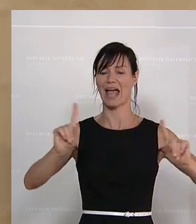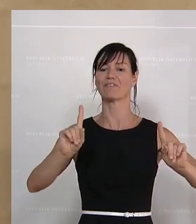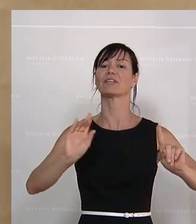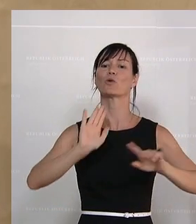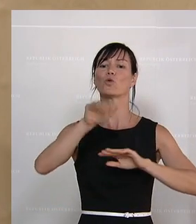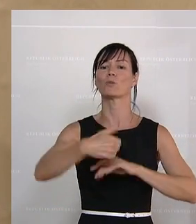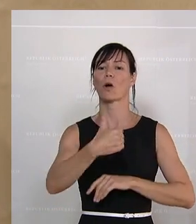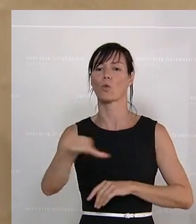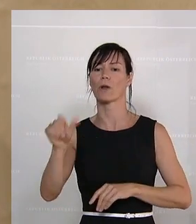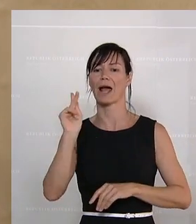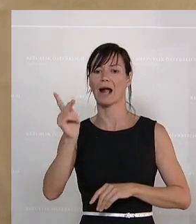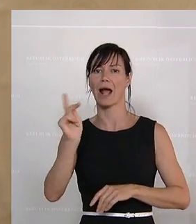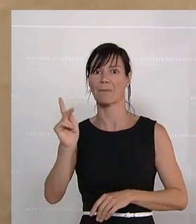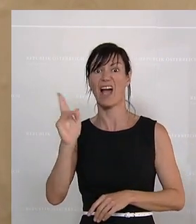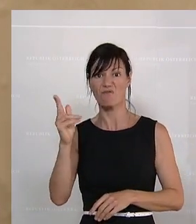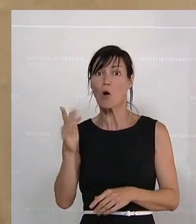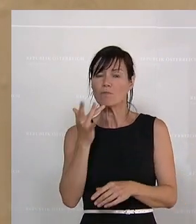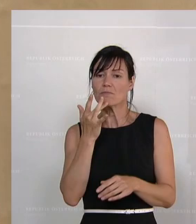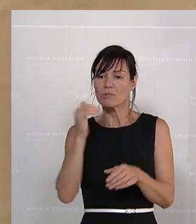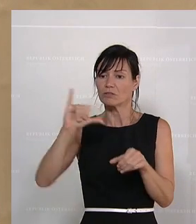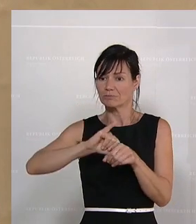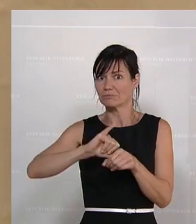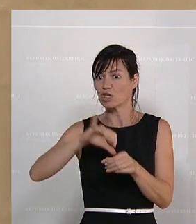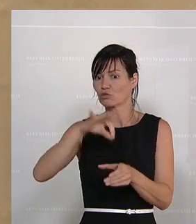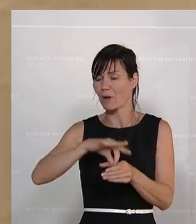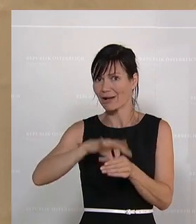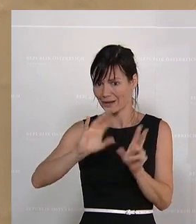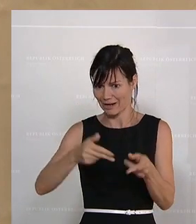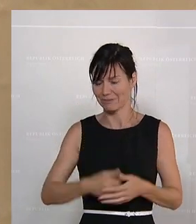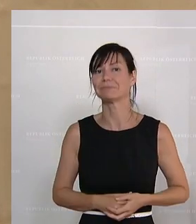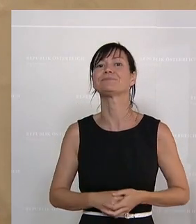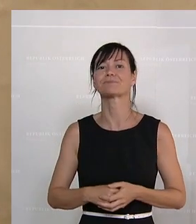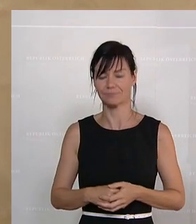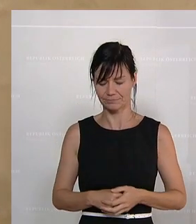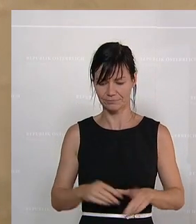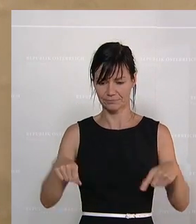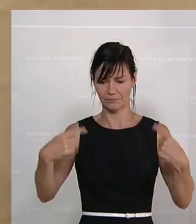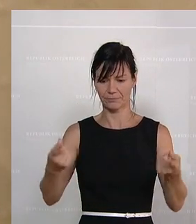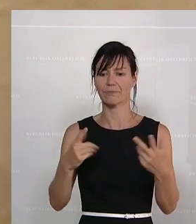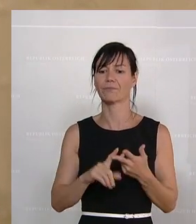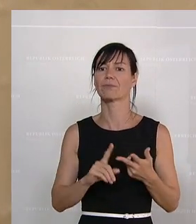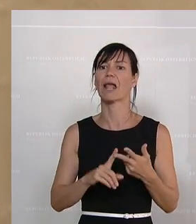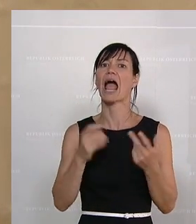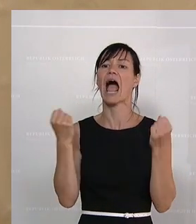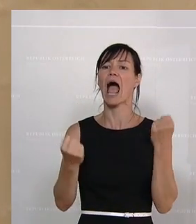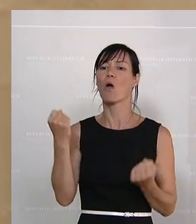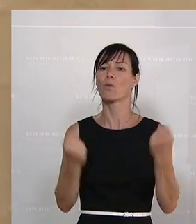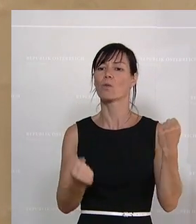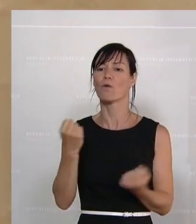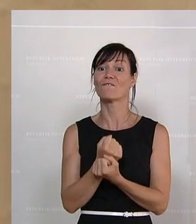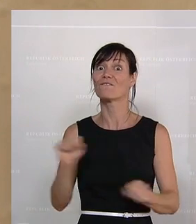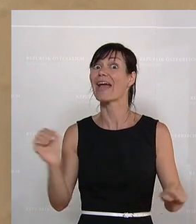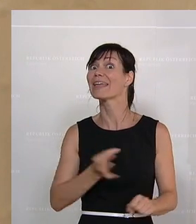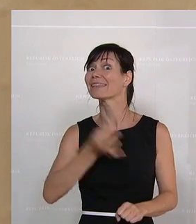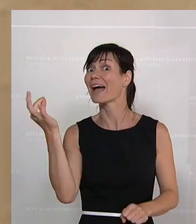100 stundenkilometer weil das auch sprit ein sport den hammer den autofreien tag am donnerstag